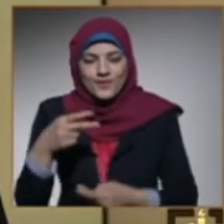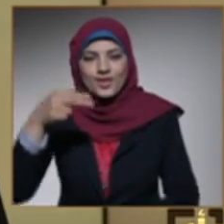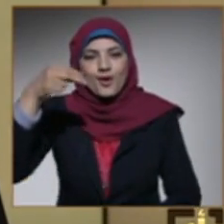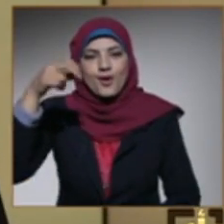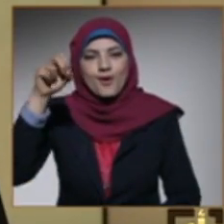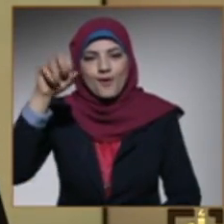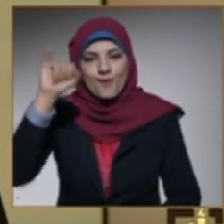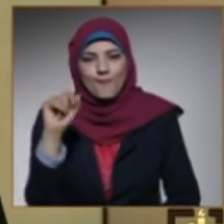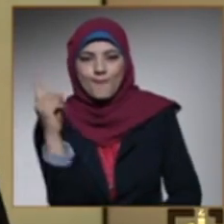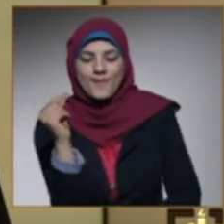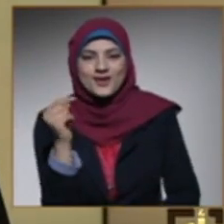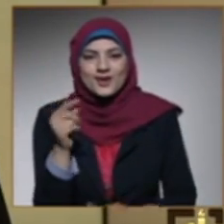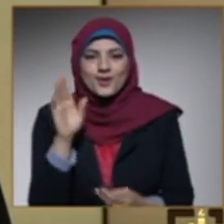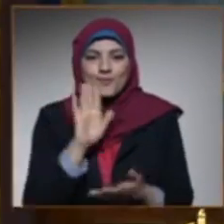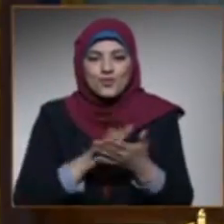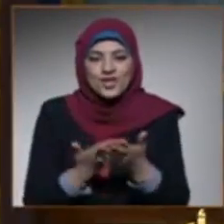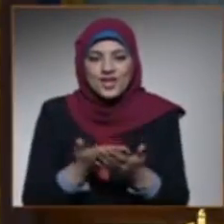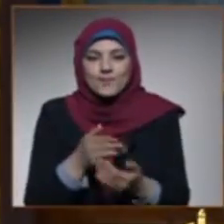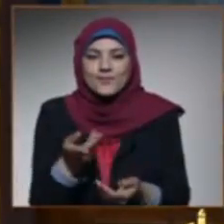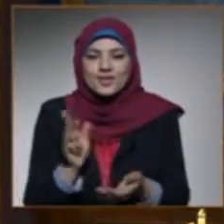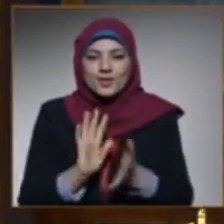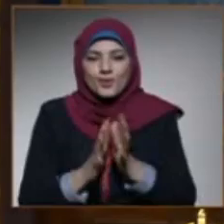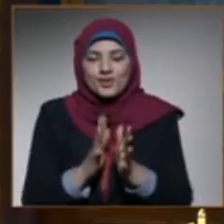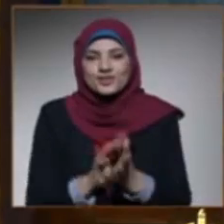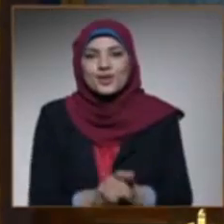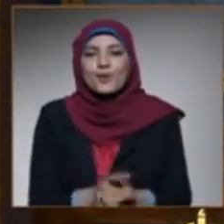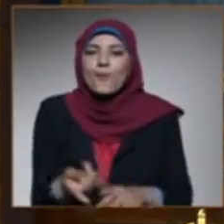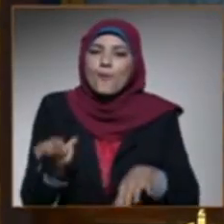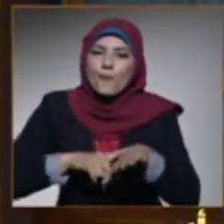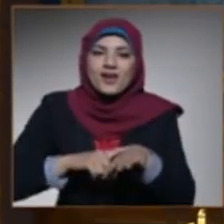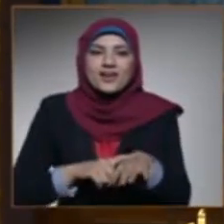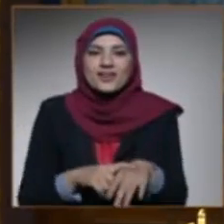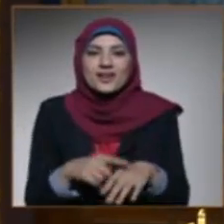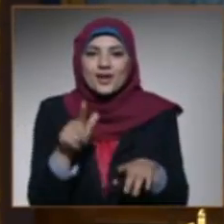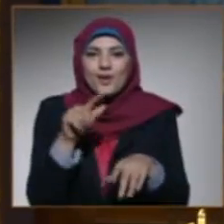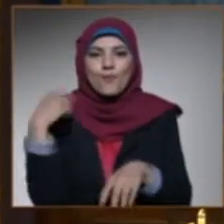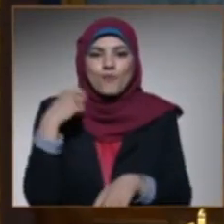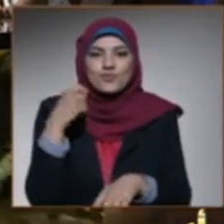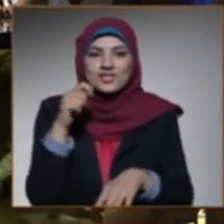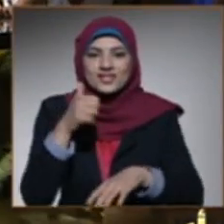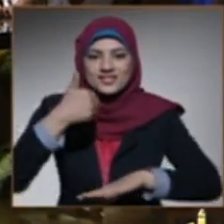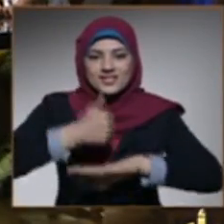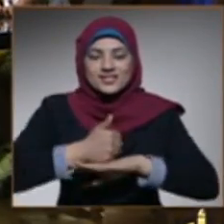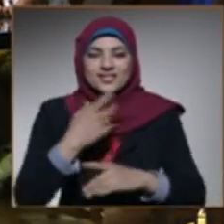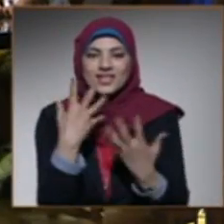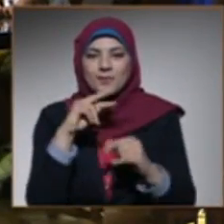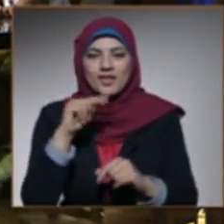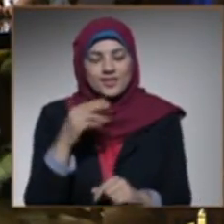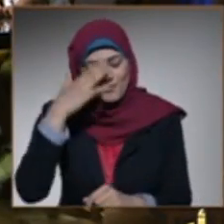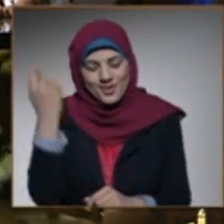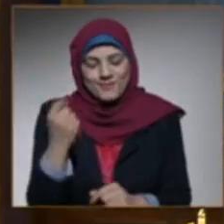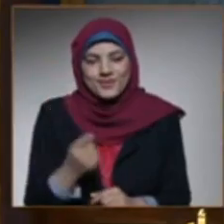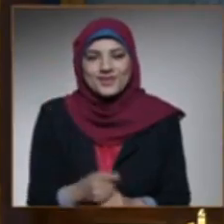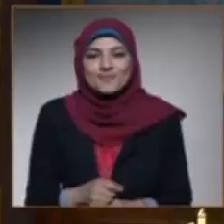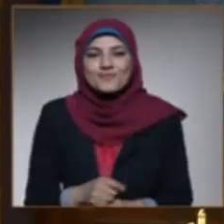مترجمة ومدربة لغة الإشارة، وأيضا مؤسسة أو مركز إيدي بتتكلم. أهلا بك يا أستاذة قمر.